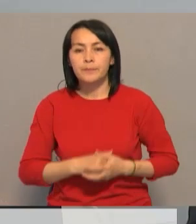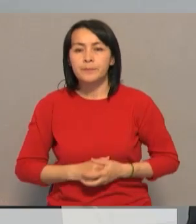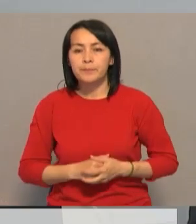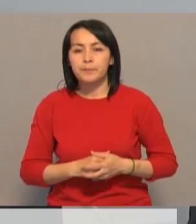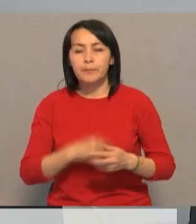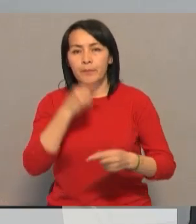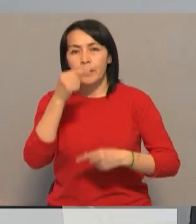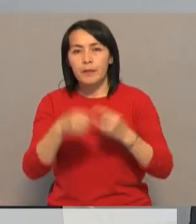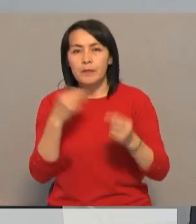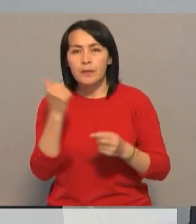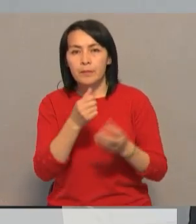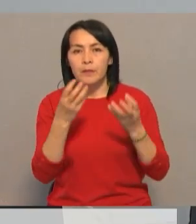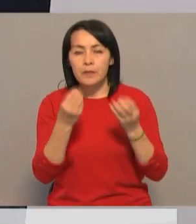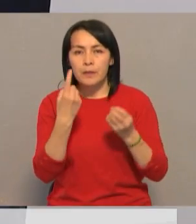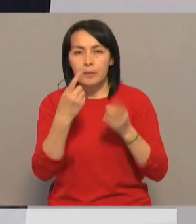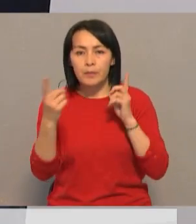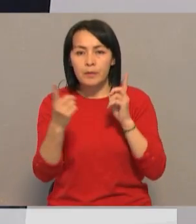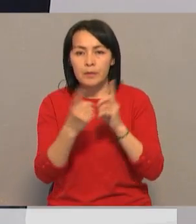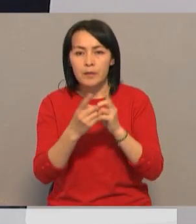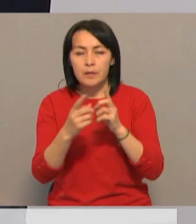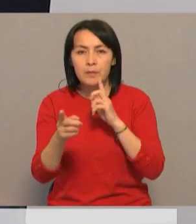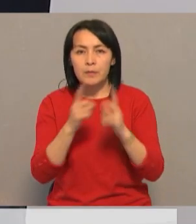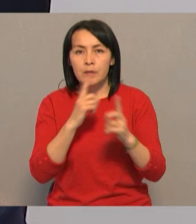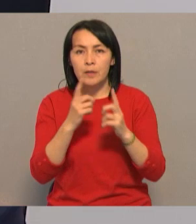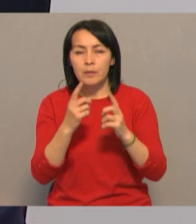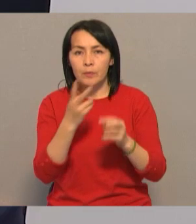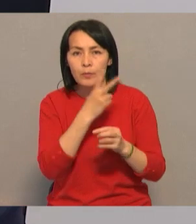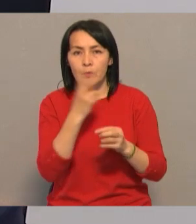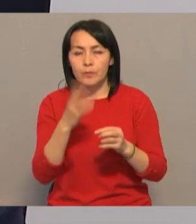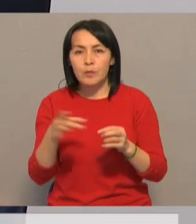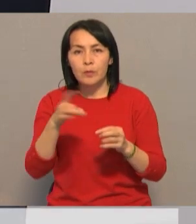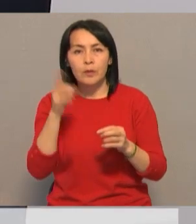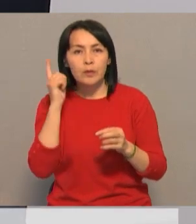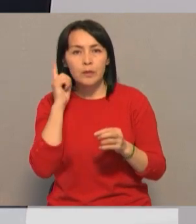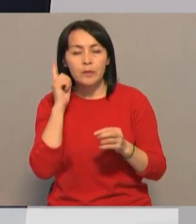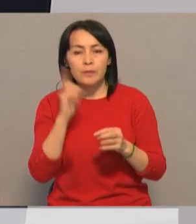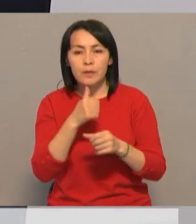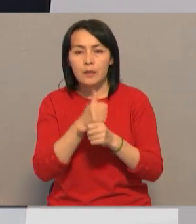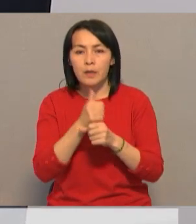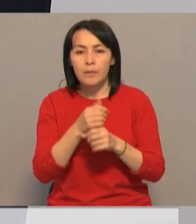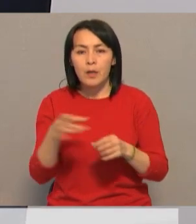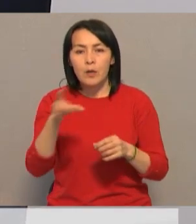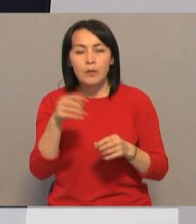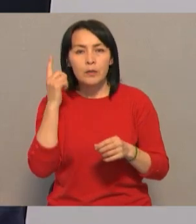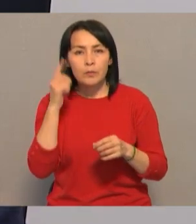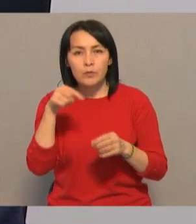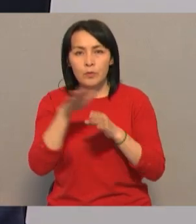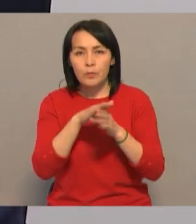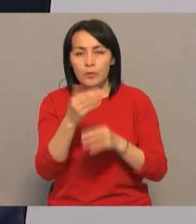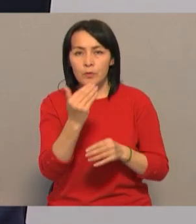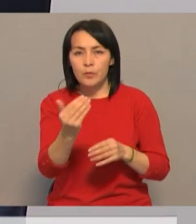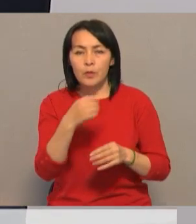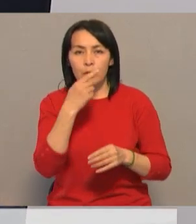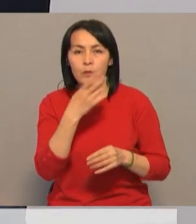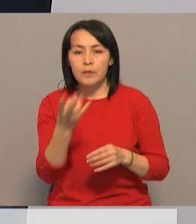Келесі аптада және бір жиналып пысықтап уже осы жерін қараймыз. Сосын аудандарды тыңдаймыз, негізгі аудандарды. Сол бойынша сіздер өздеріңіз